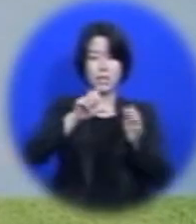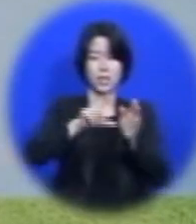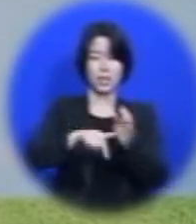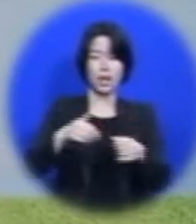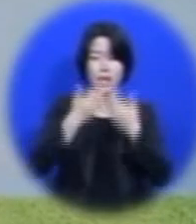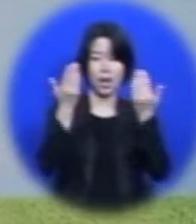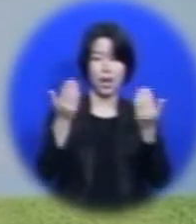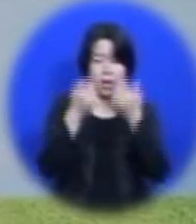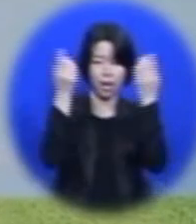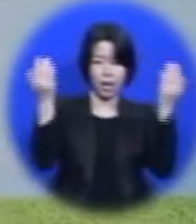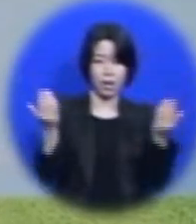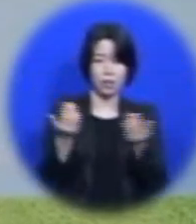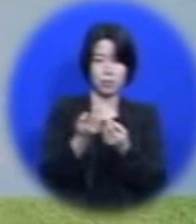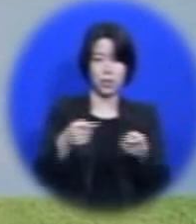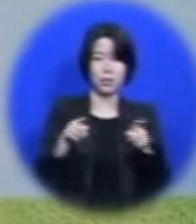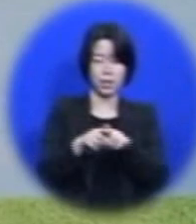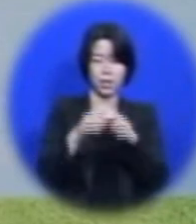같이 기도하겠습니다.